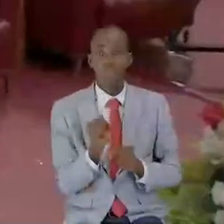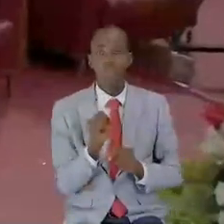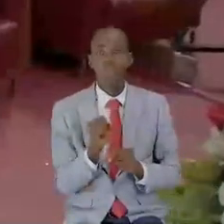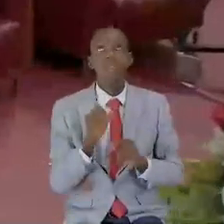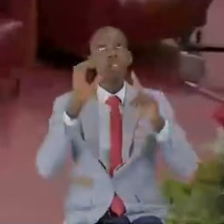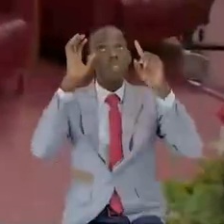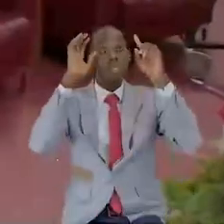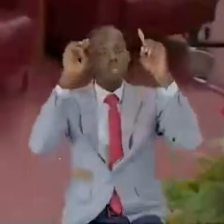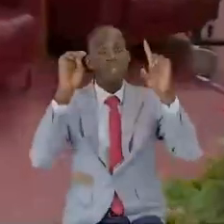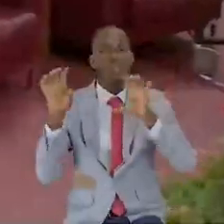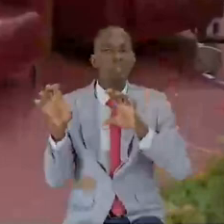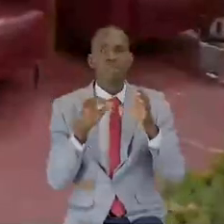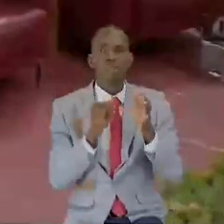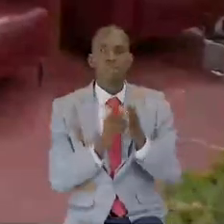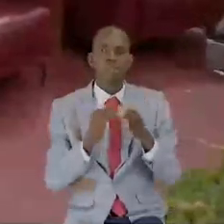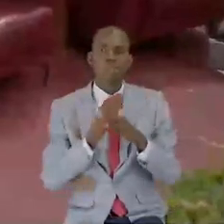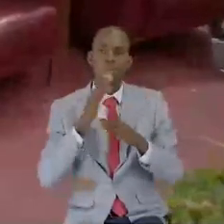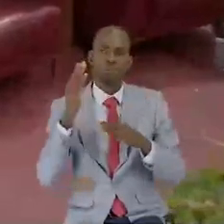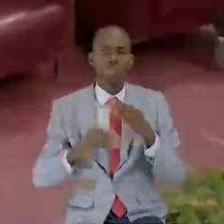il le fait entièrement.